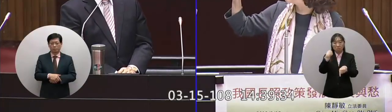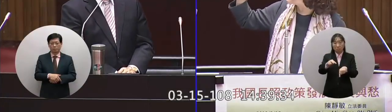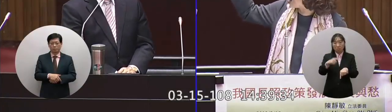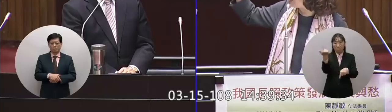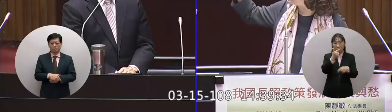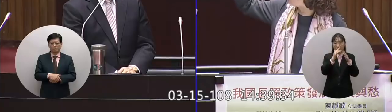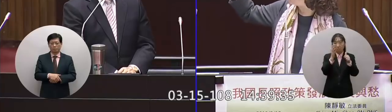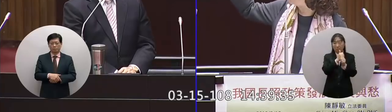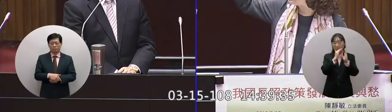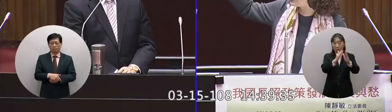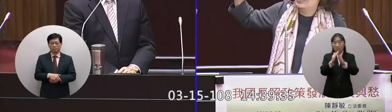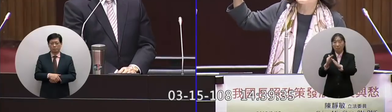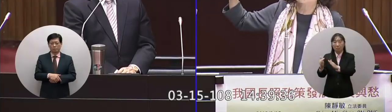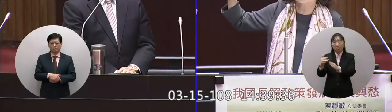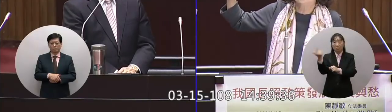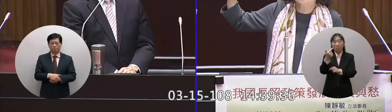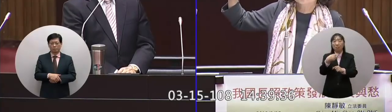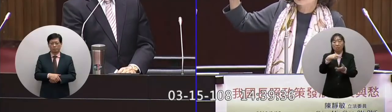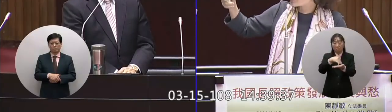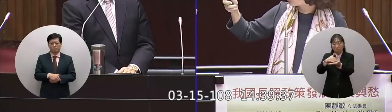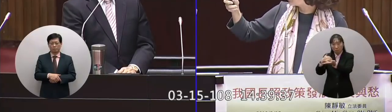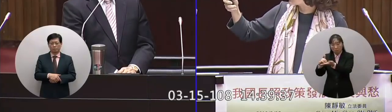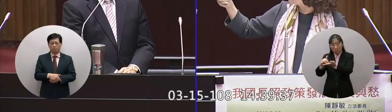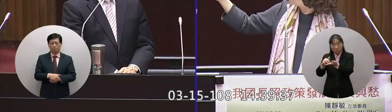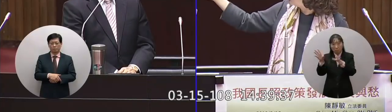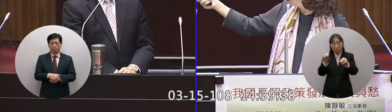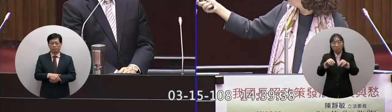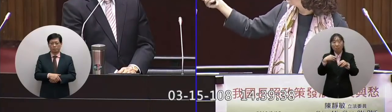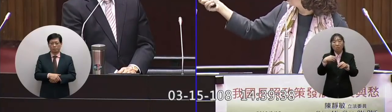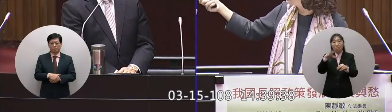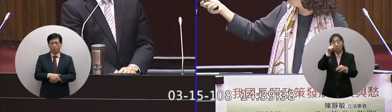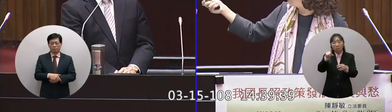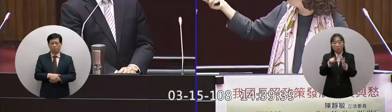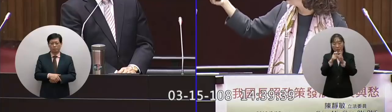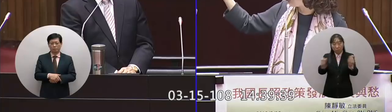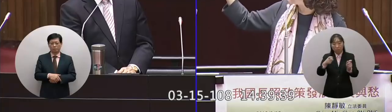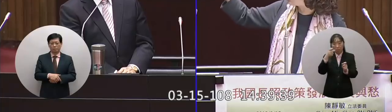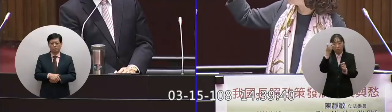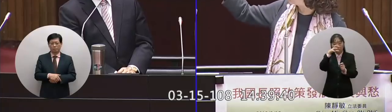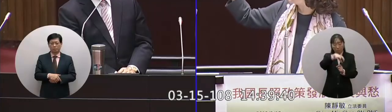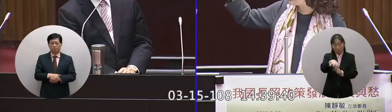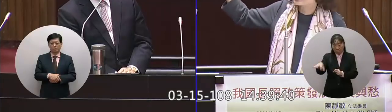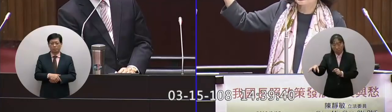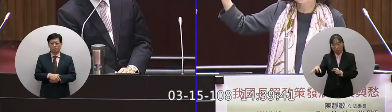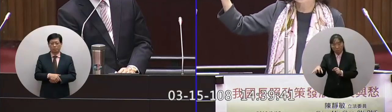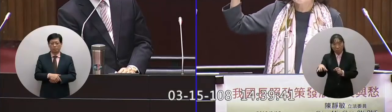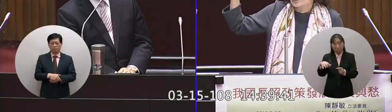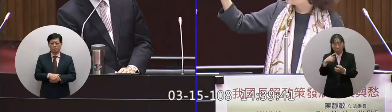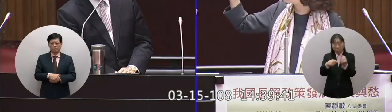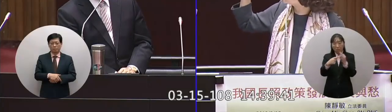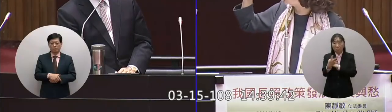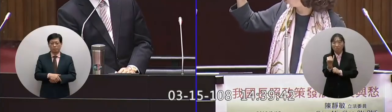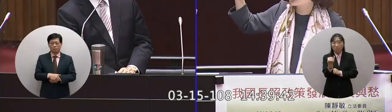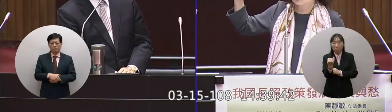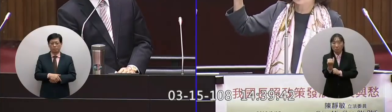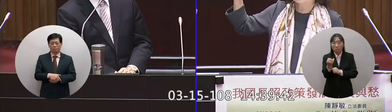我们现在长照服务的涵盖率。报告院长，我们现在 even 长照服务的涵盖率